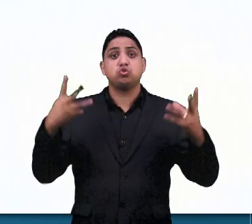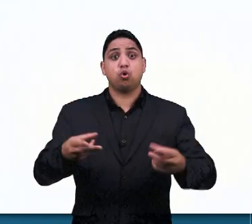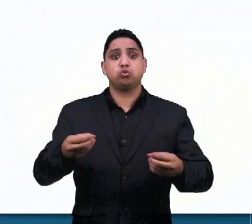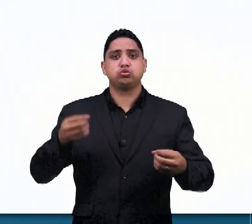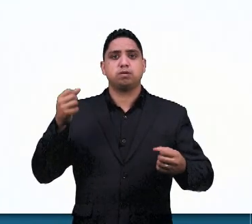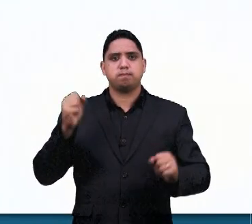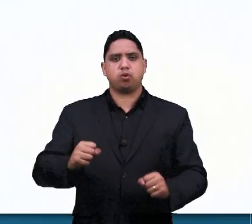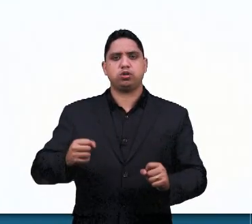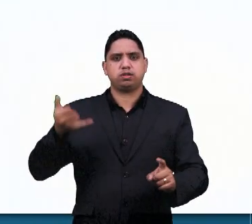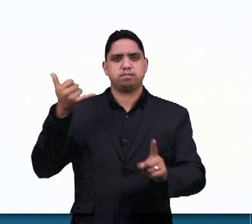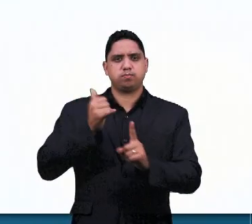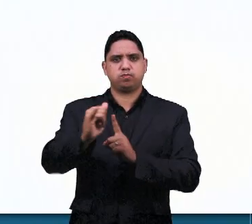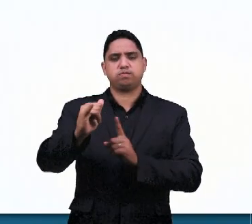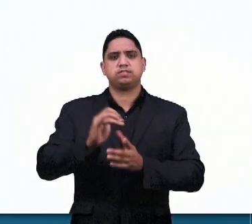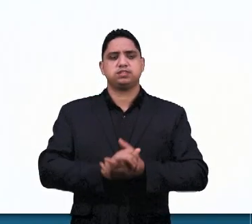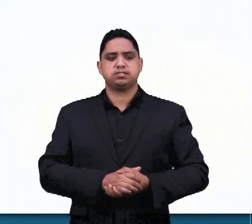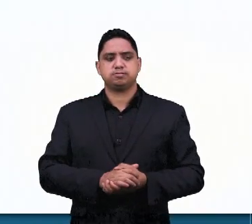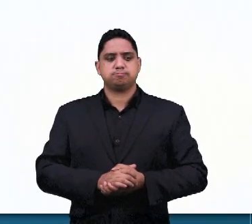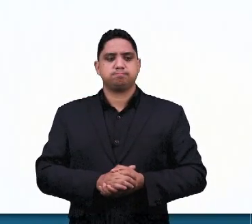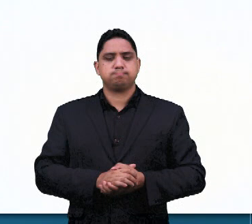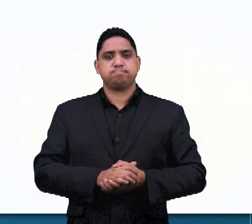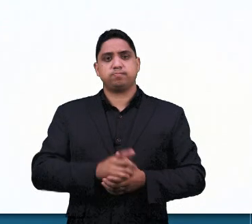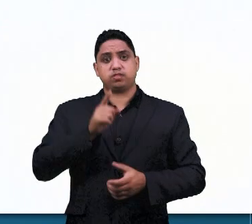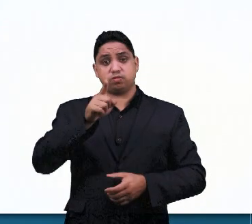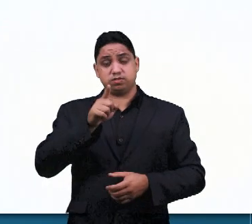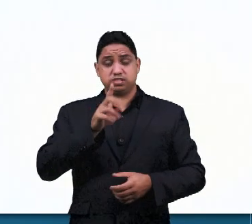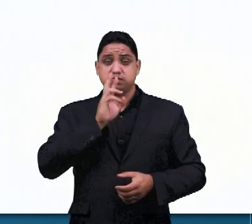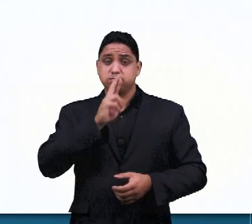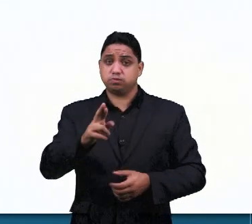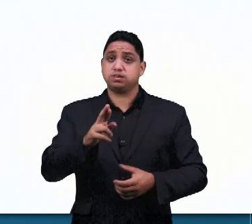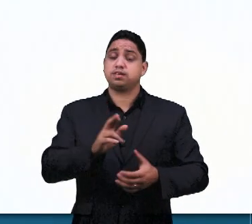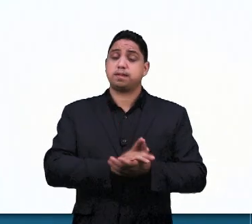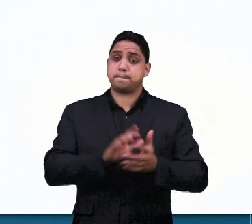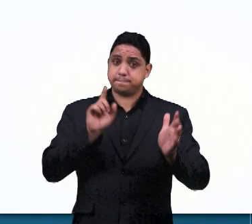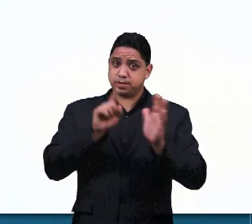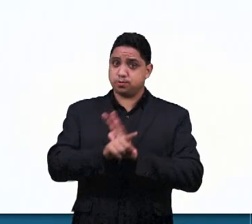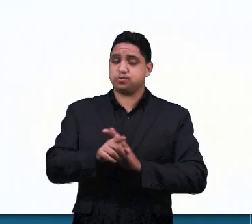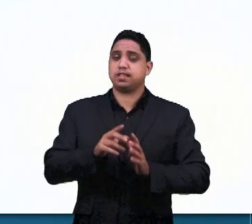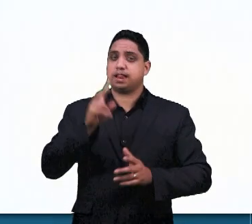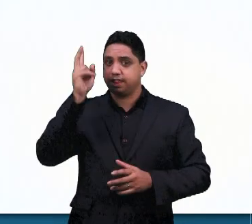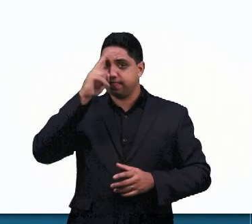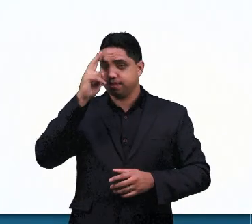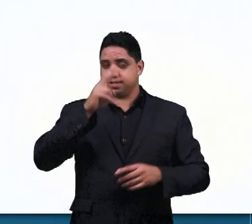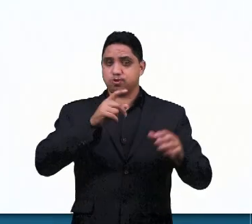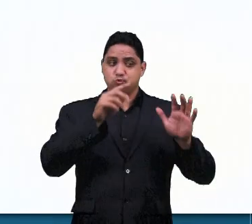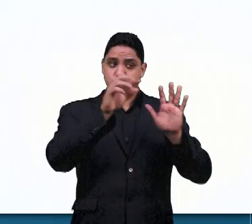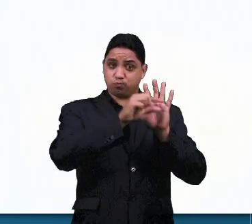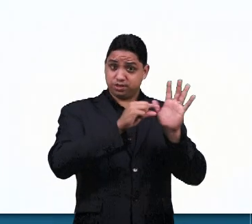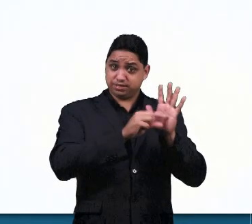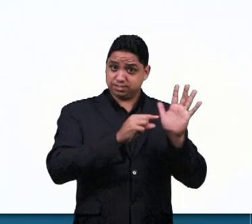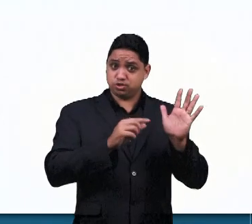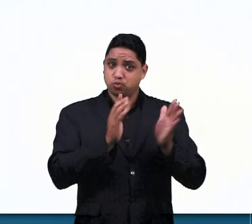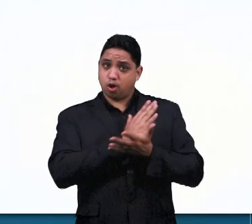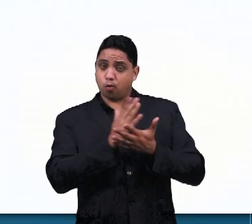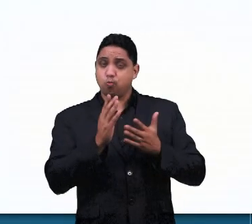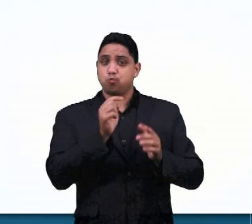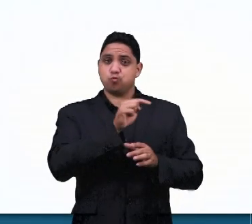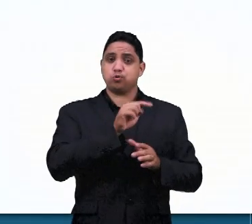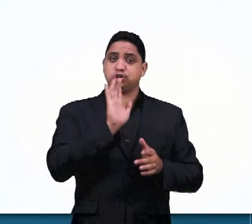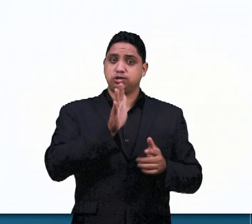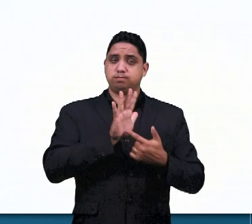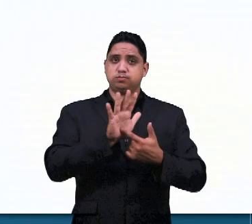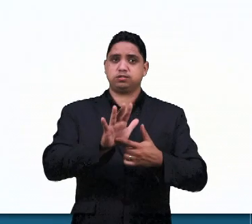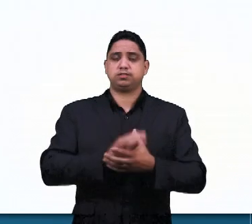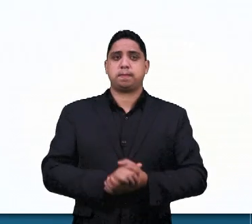peuvent prophétiser? Donc vous allez répondre à cette question et selon un des textes